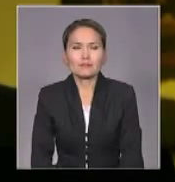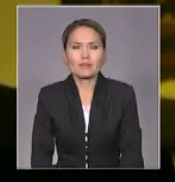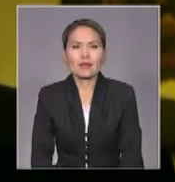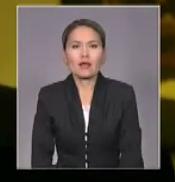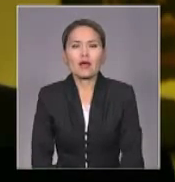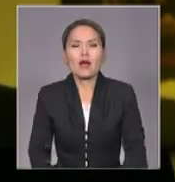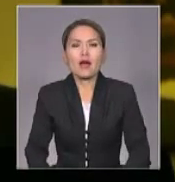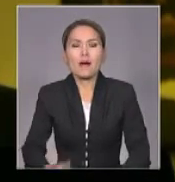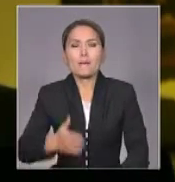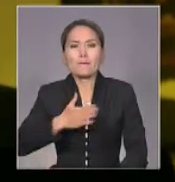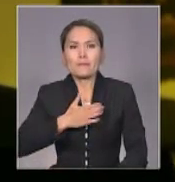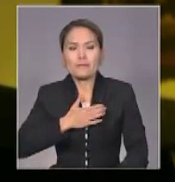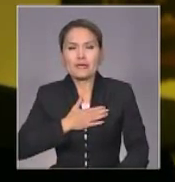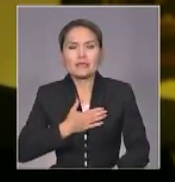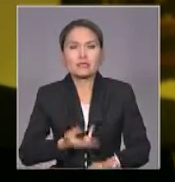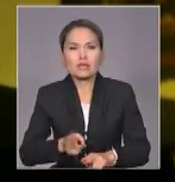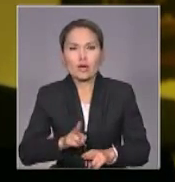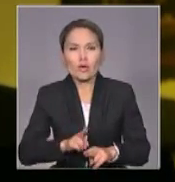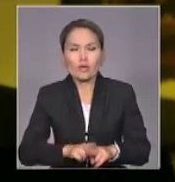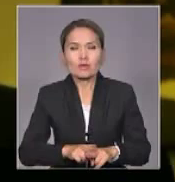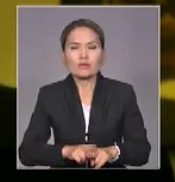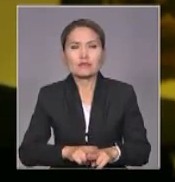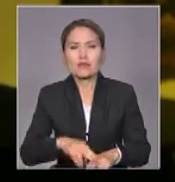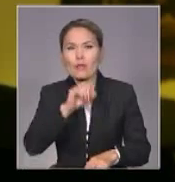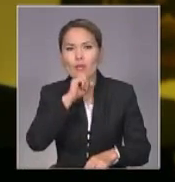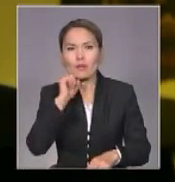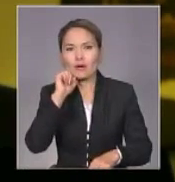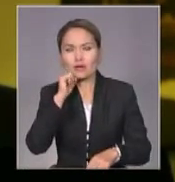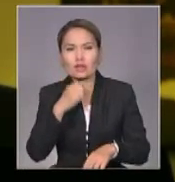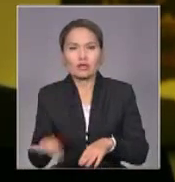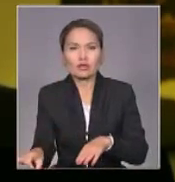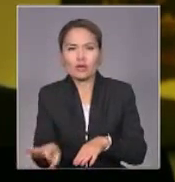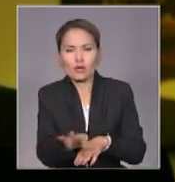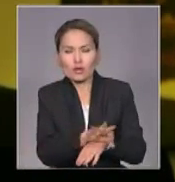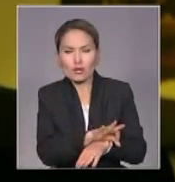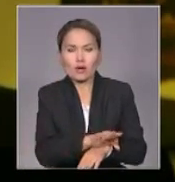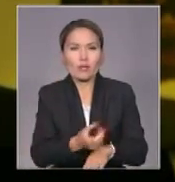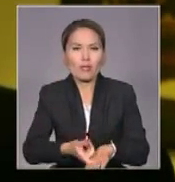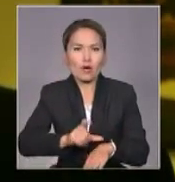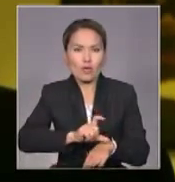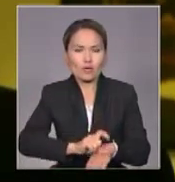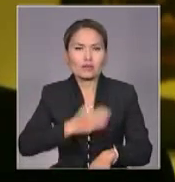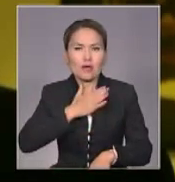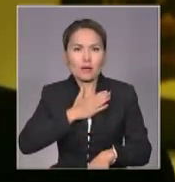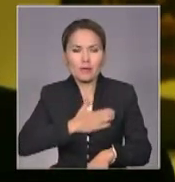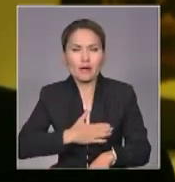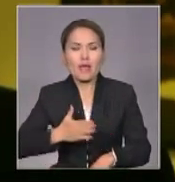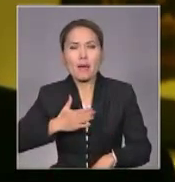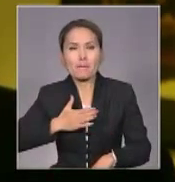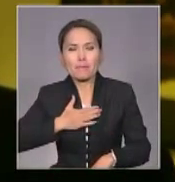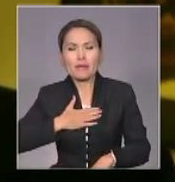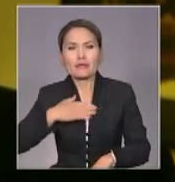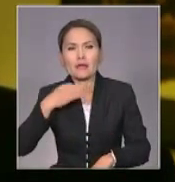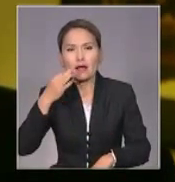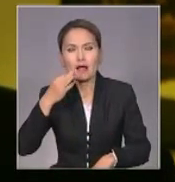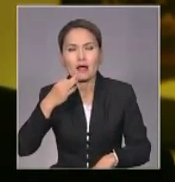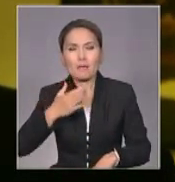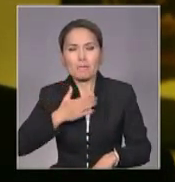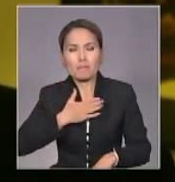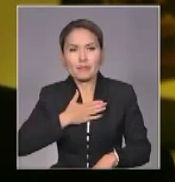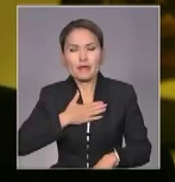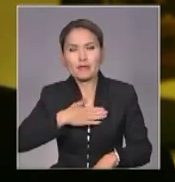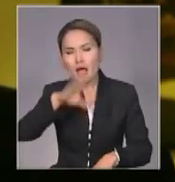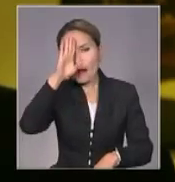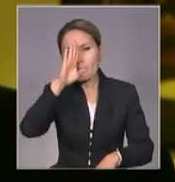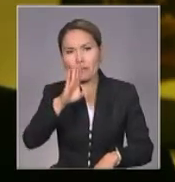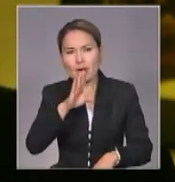Дорин енді біздің отбасымыздың бір мүшесіне айналды. Меніңше бұл дұрыс шешім. Өйткені ол әкемнен 11 жас кіші. Ойда жоқта оған бір жағдай